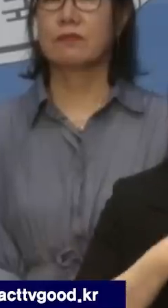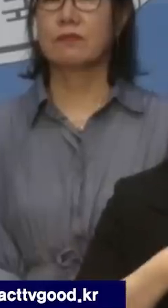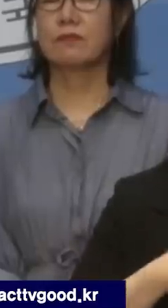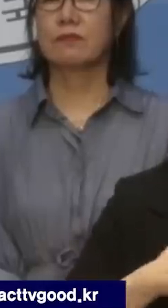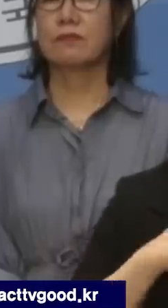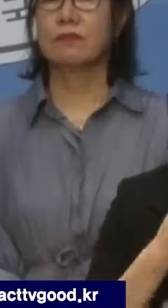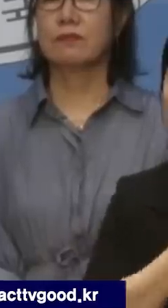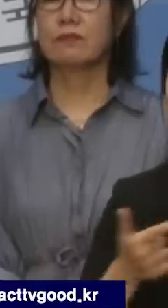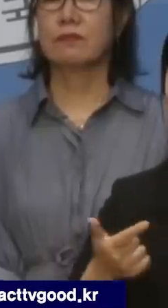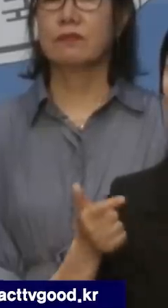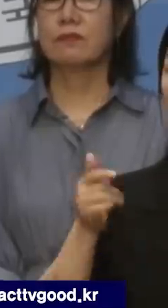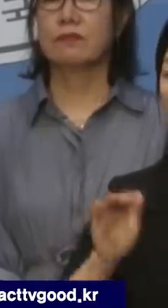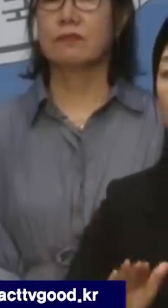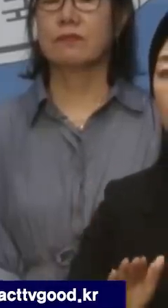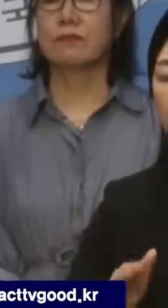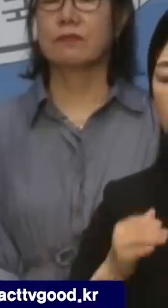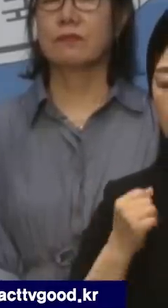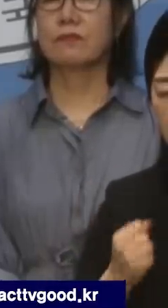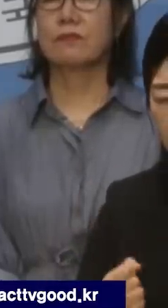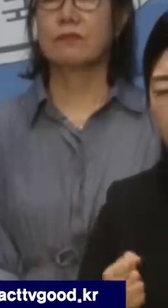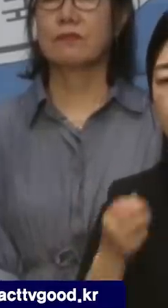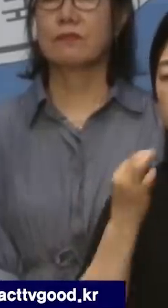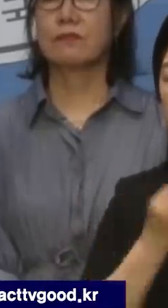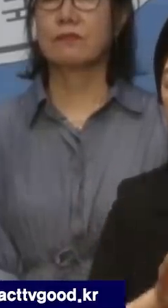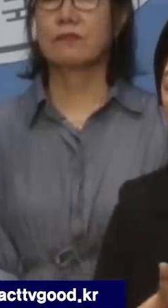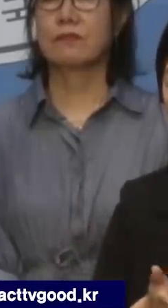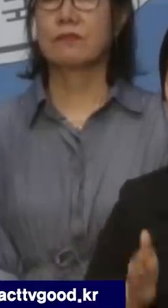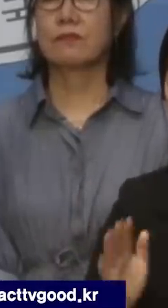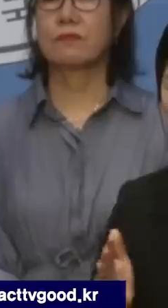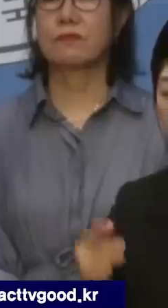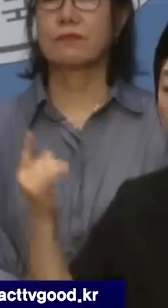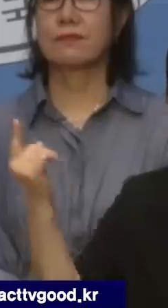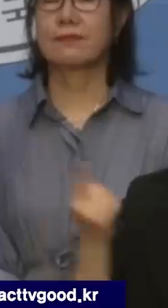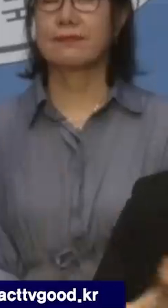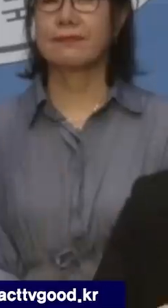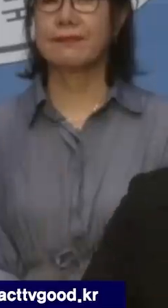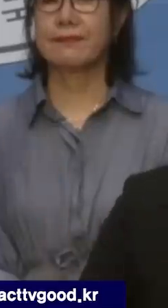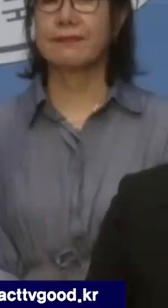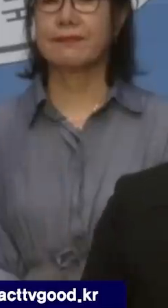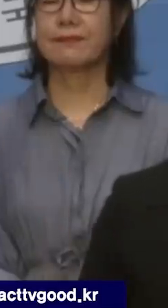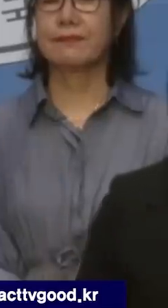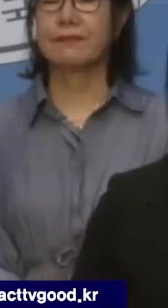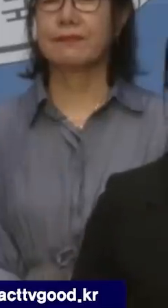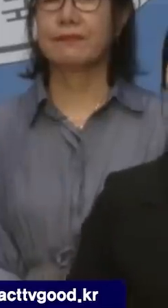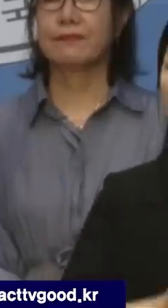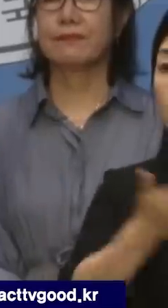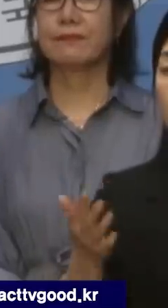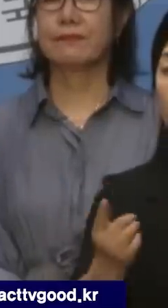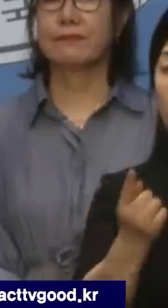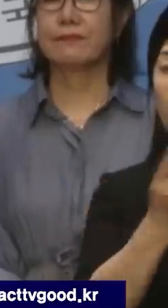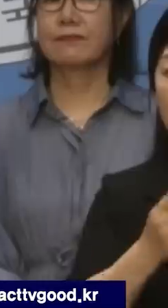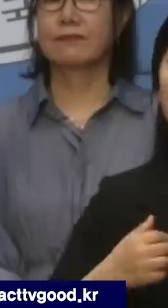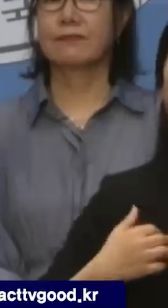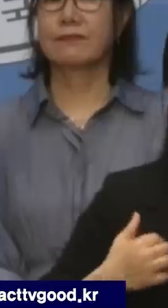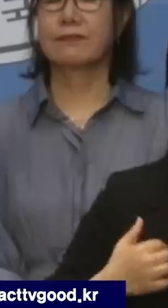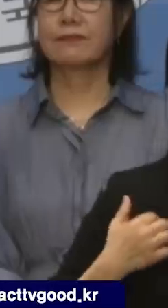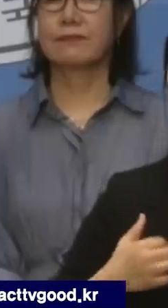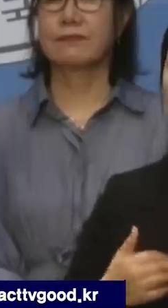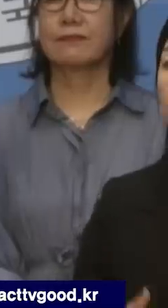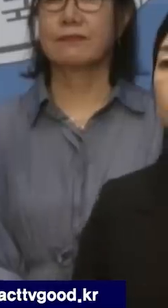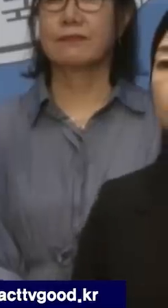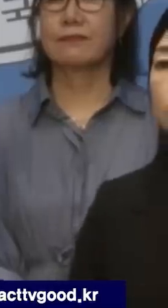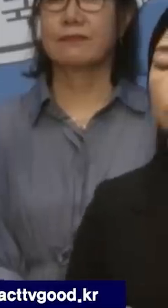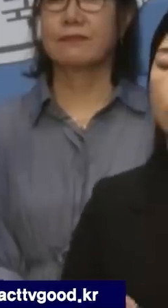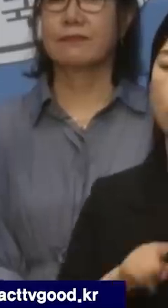없지만 그래도 섬마을에서 여기까지 달려서 왔습니다. 모두를 반갑습니다.